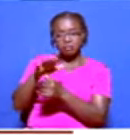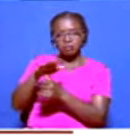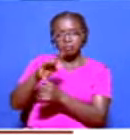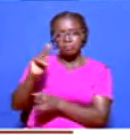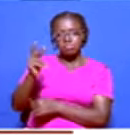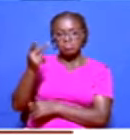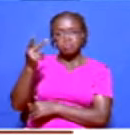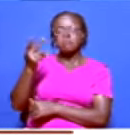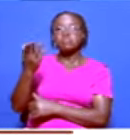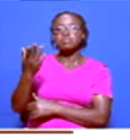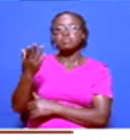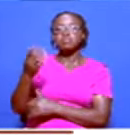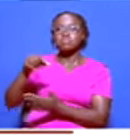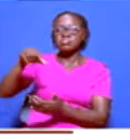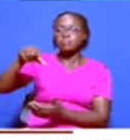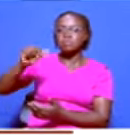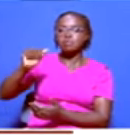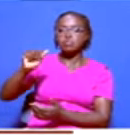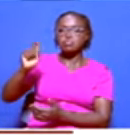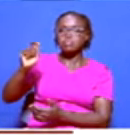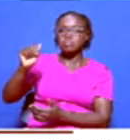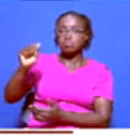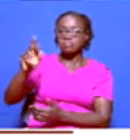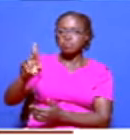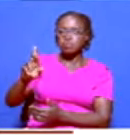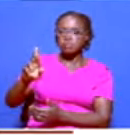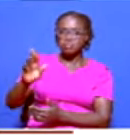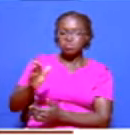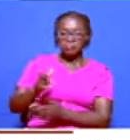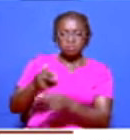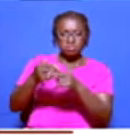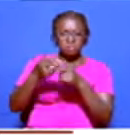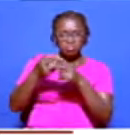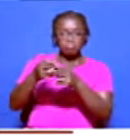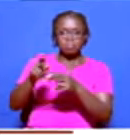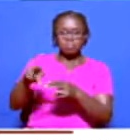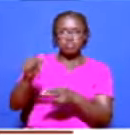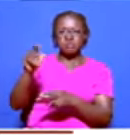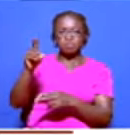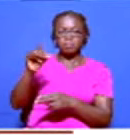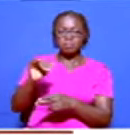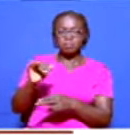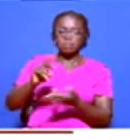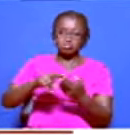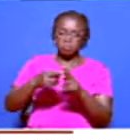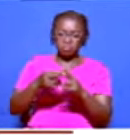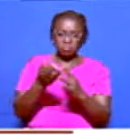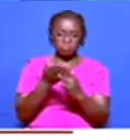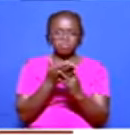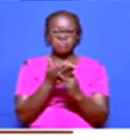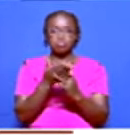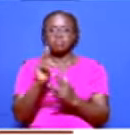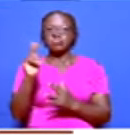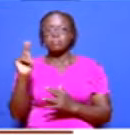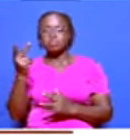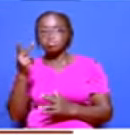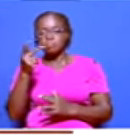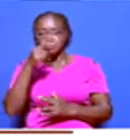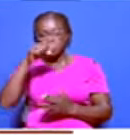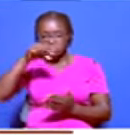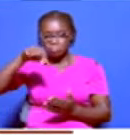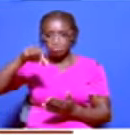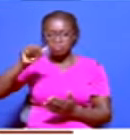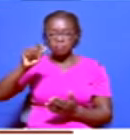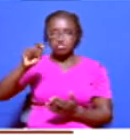kuwa mwanadiplomasia alijitolea na kumakinika katika kukuza uhusiano kati ya Kenya na Qatar pamoja na milki